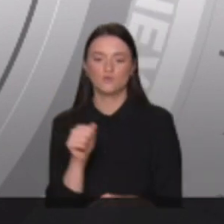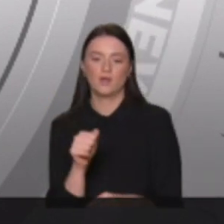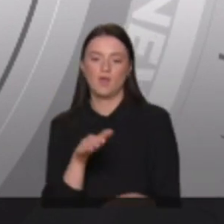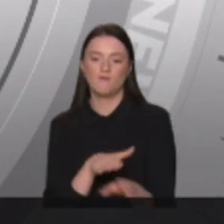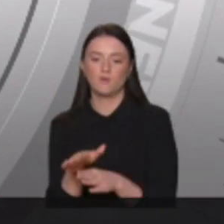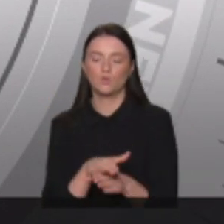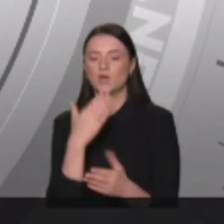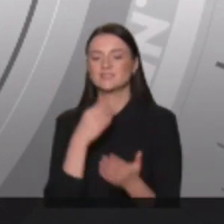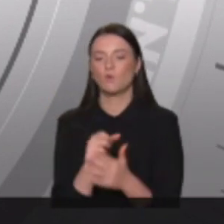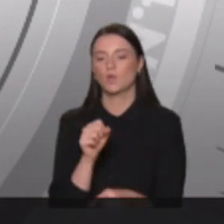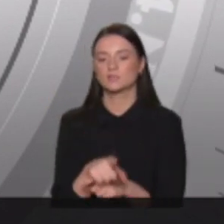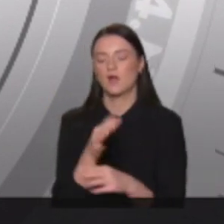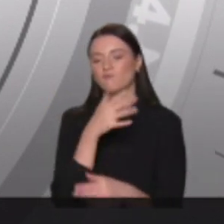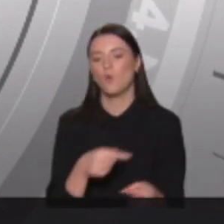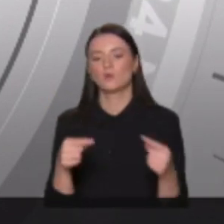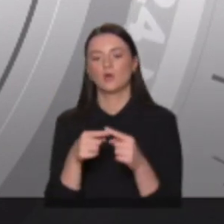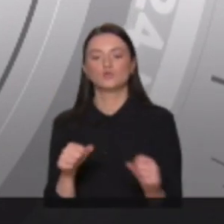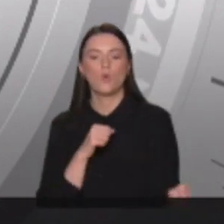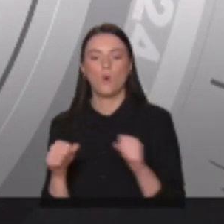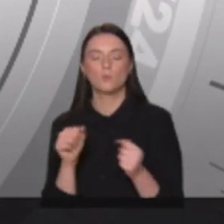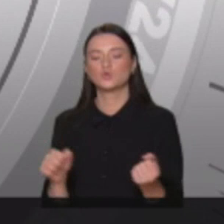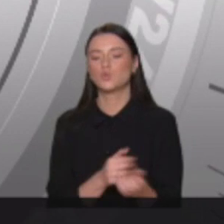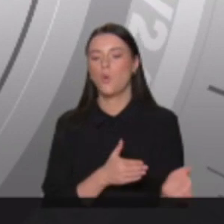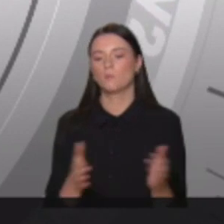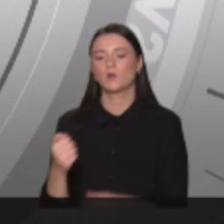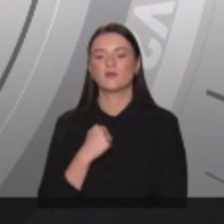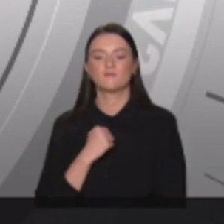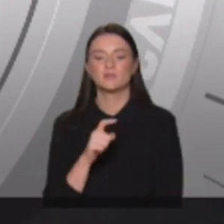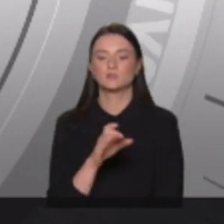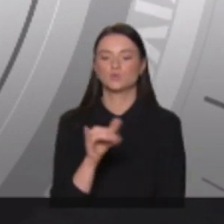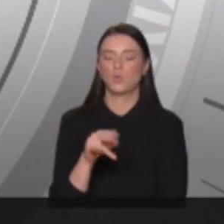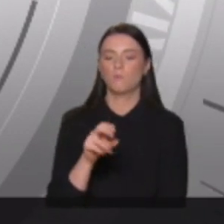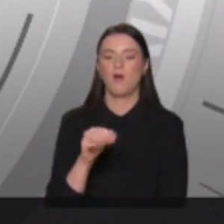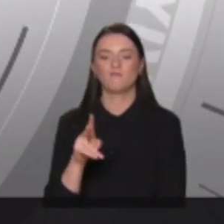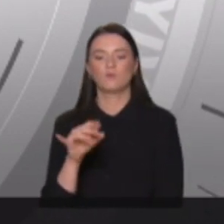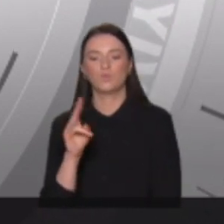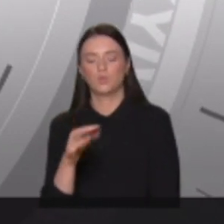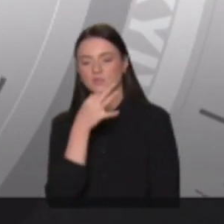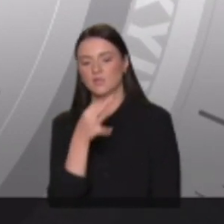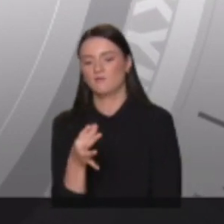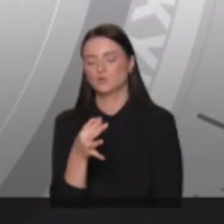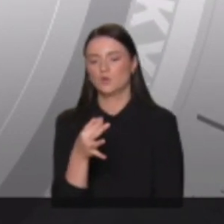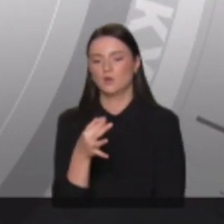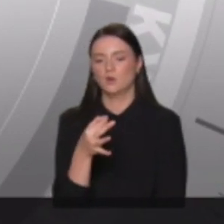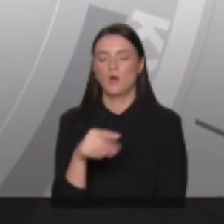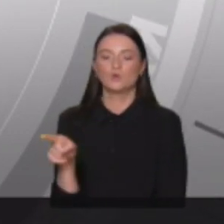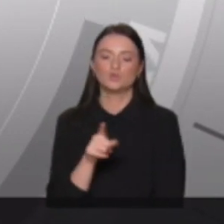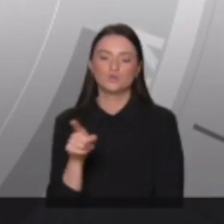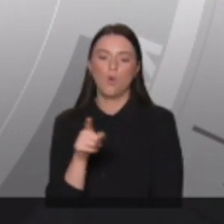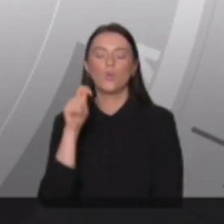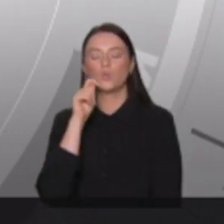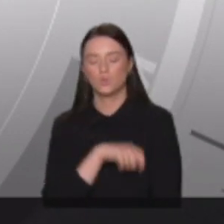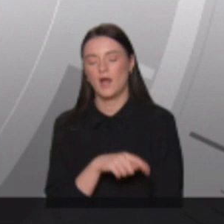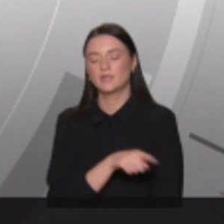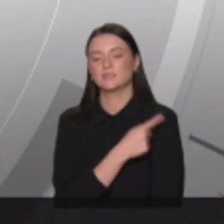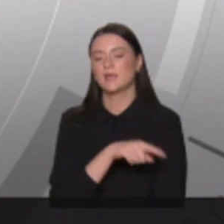виконанні своїх завдань. Водночас командувач сухопутних військ ЗСУ Олександр Павлюк зауважив, цитую, що українські